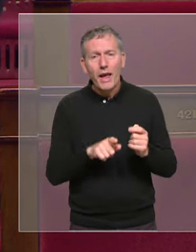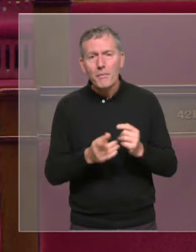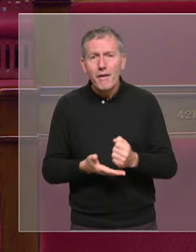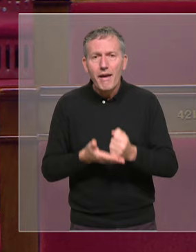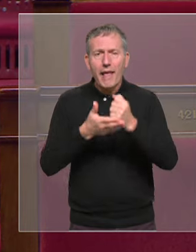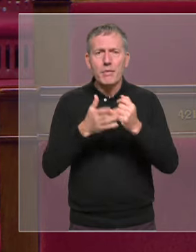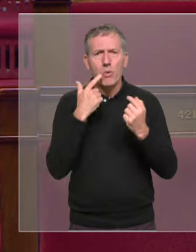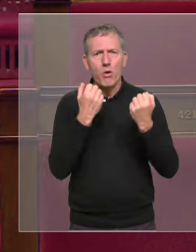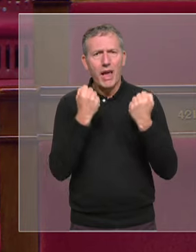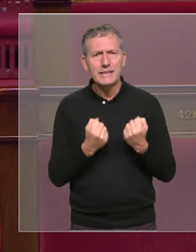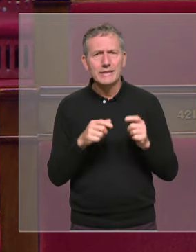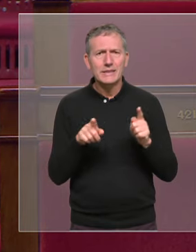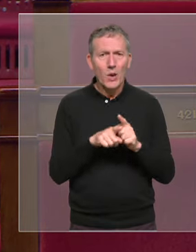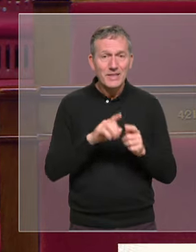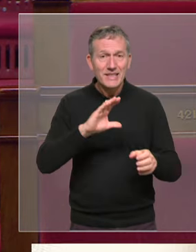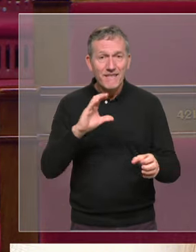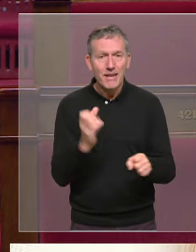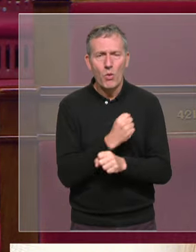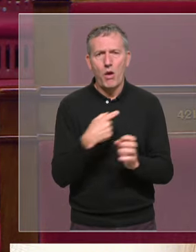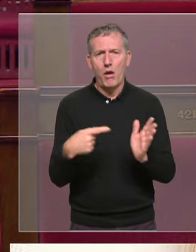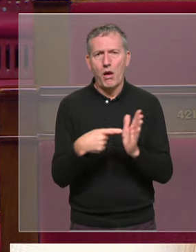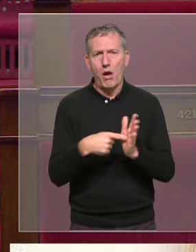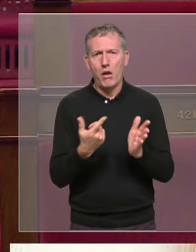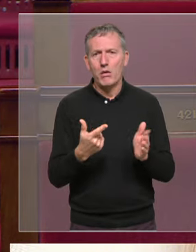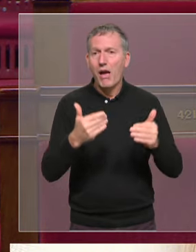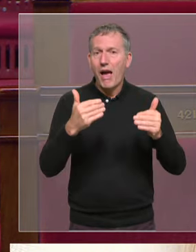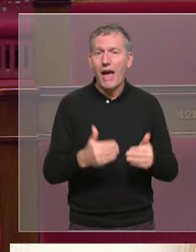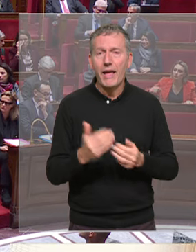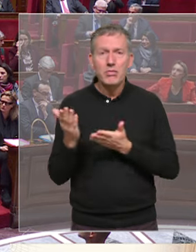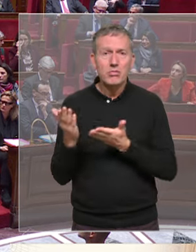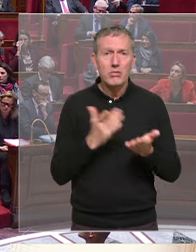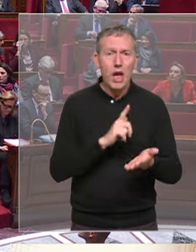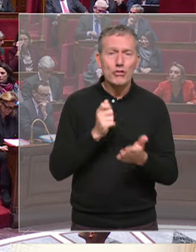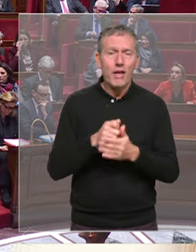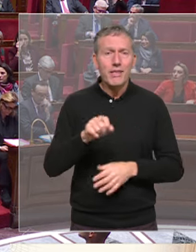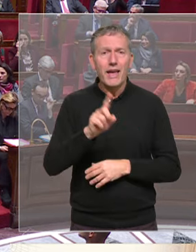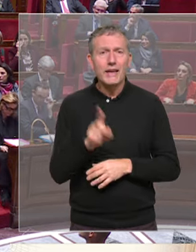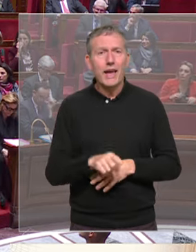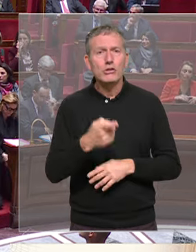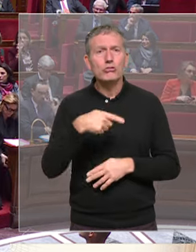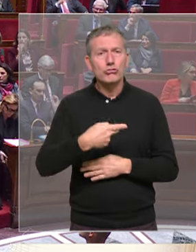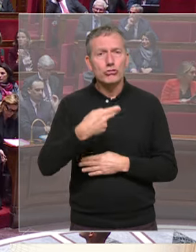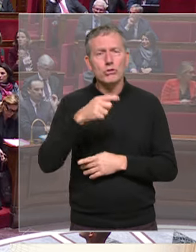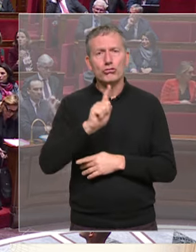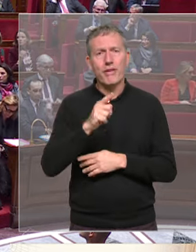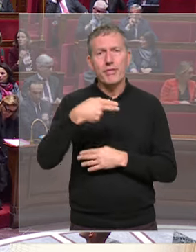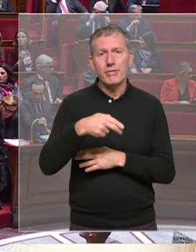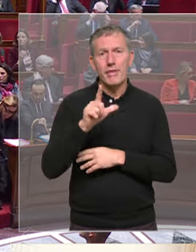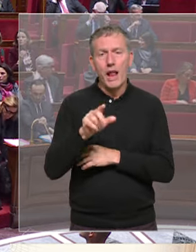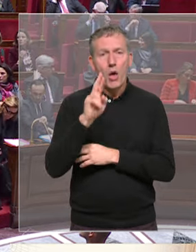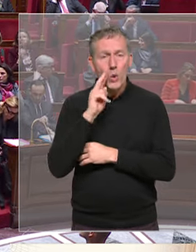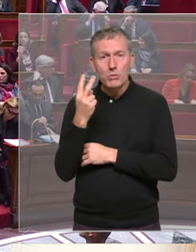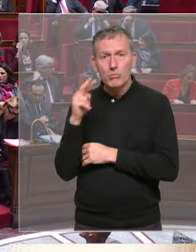mais bien à obtenir victoire? Quand arrêterons-nous d'importer du gaz naturel liquéfié russe? Quand sortirons-nous de